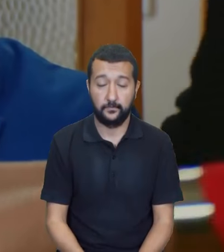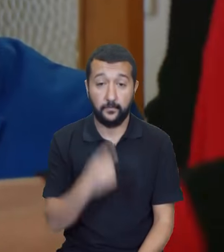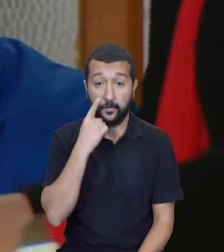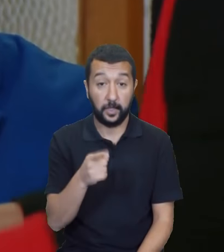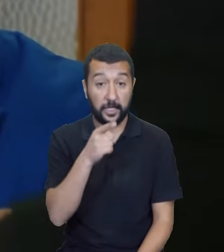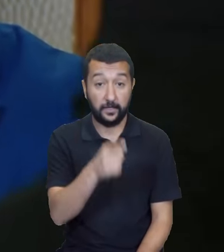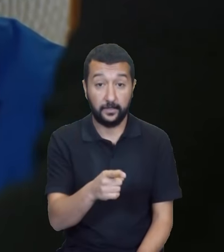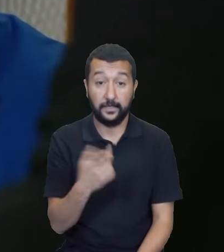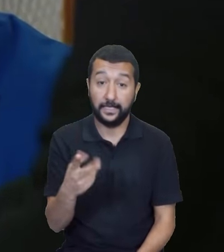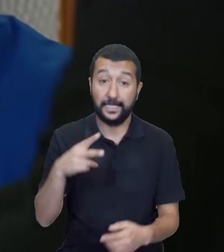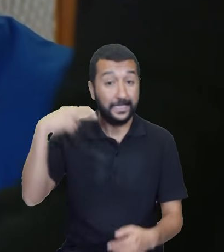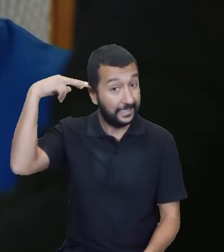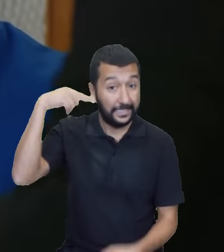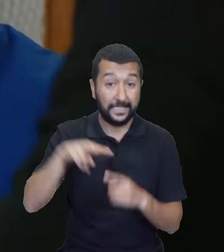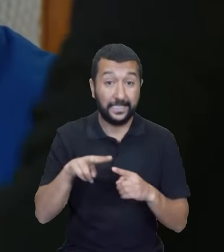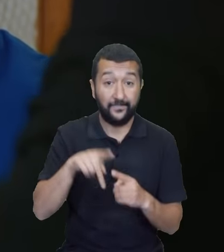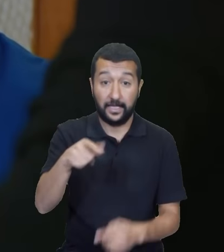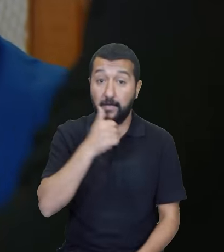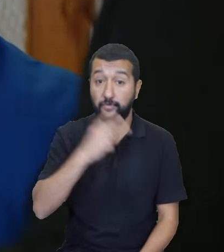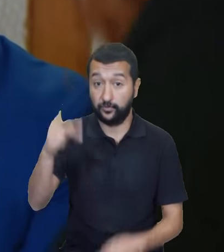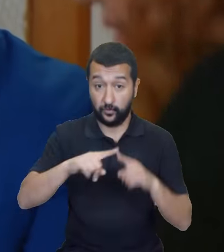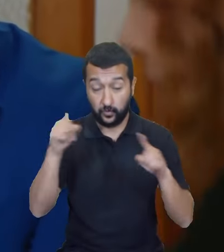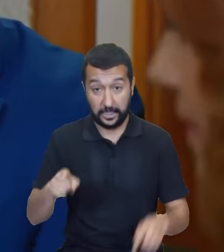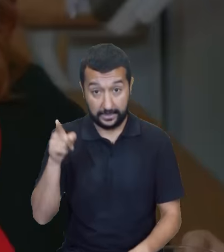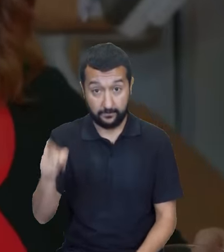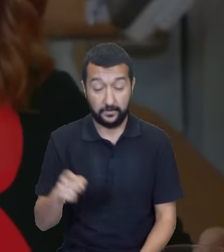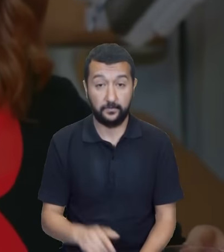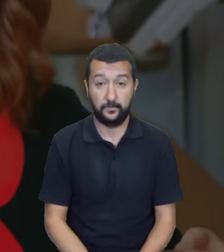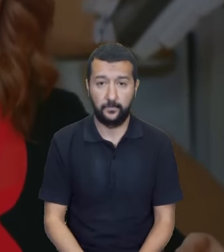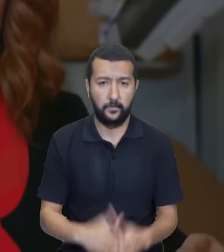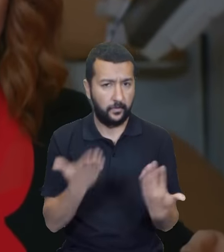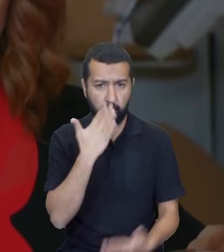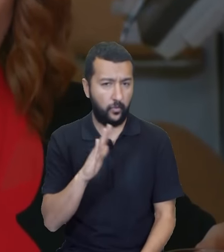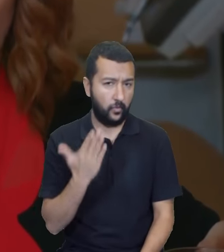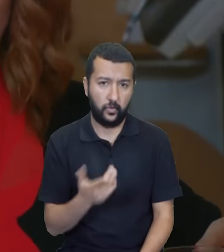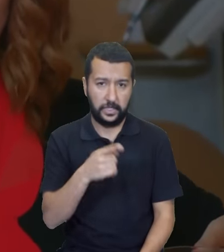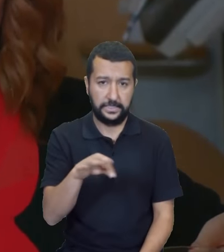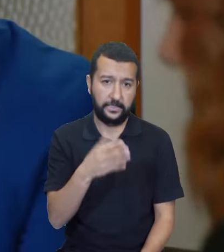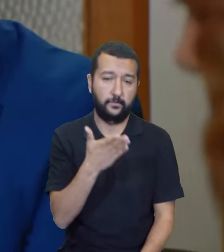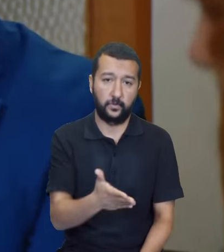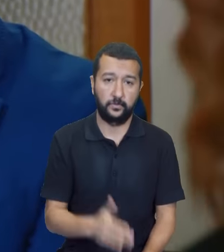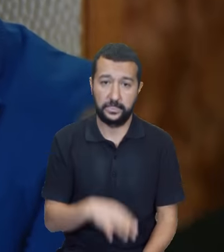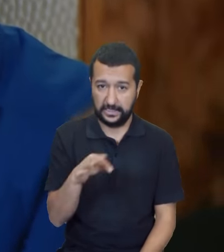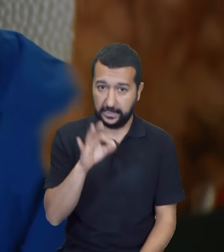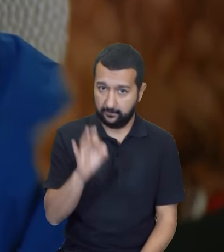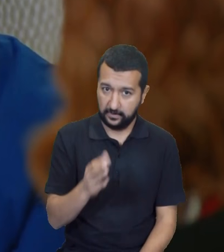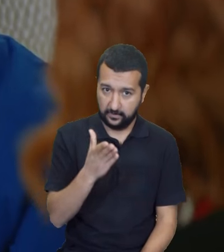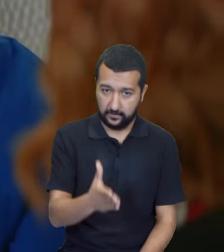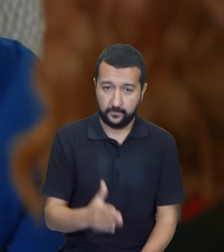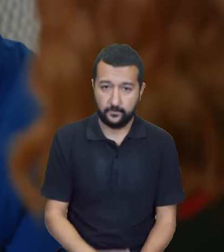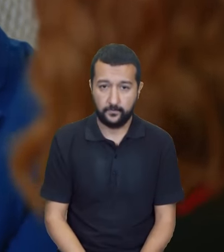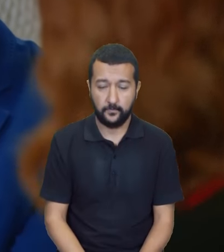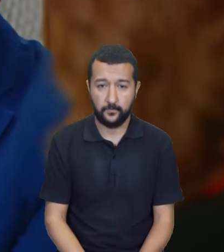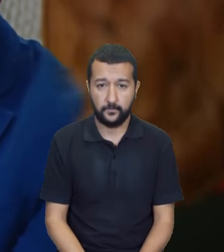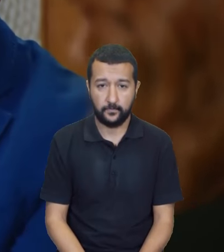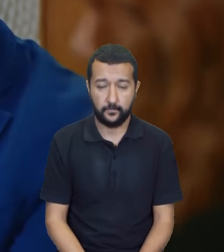Aa, kivi. Abimin dükkanından. Yo, çay bu. Çay mı?